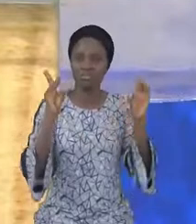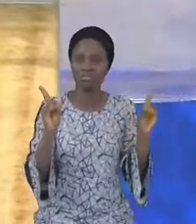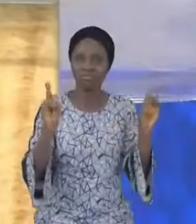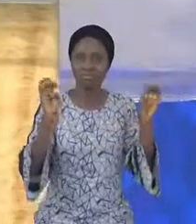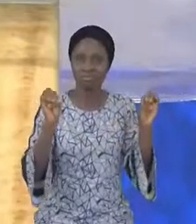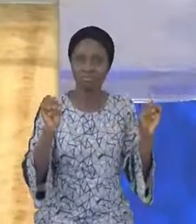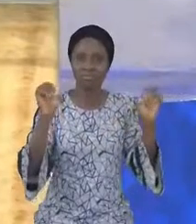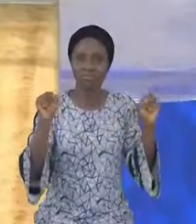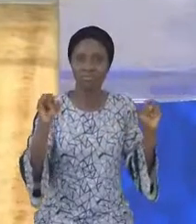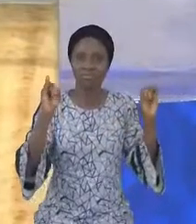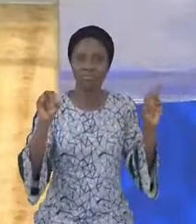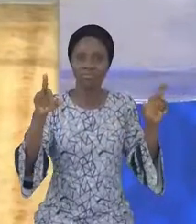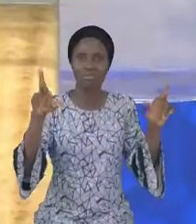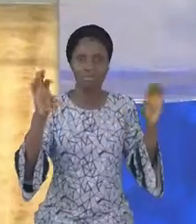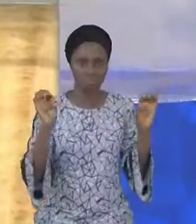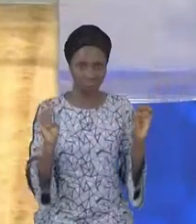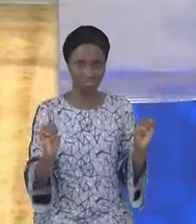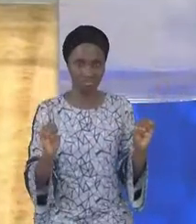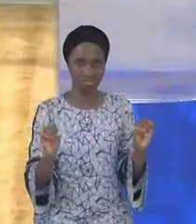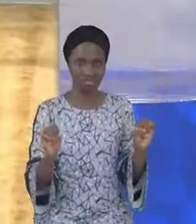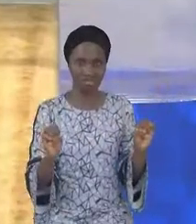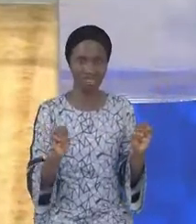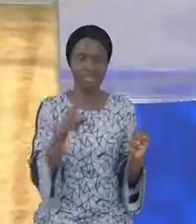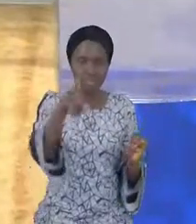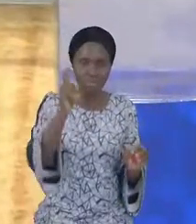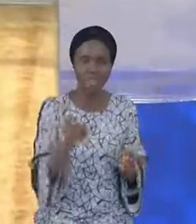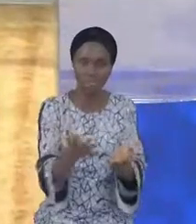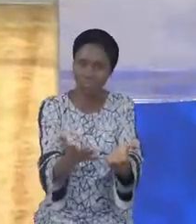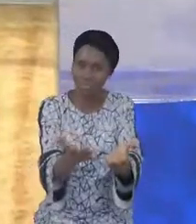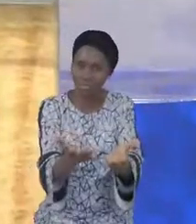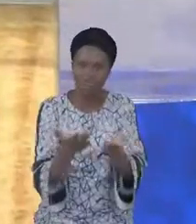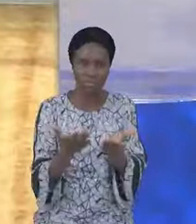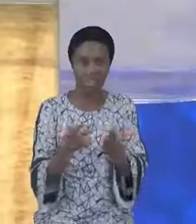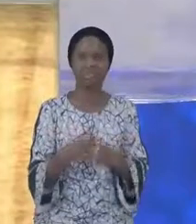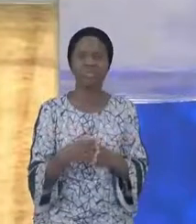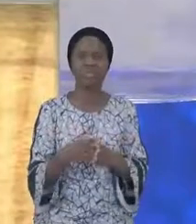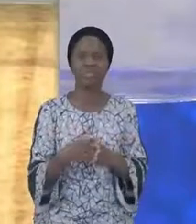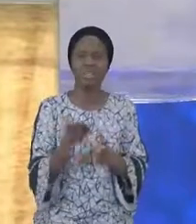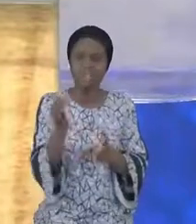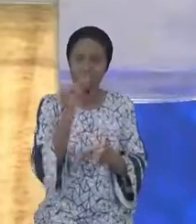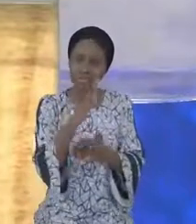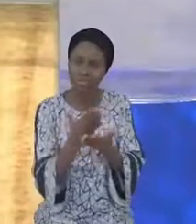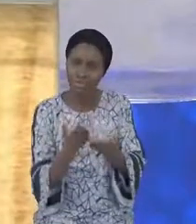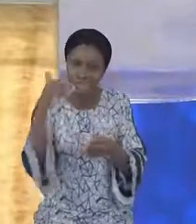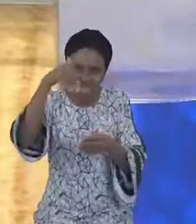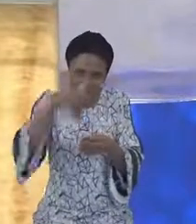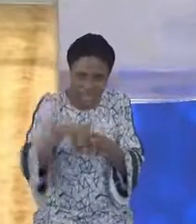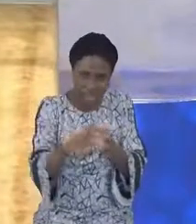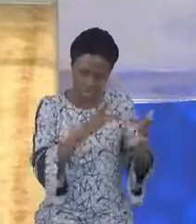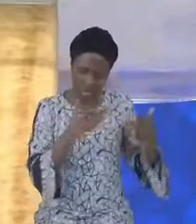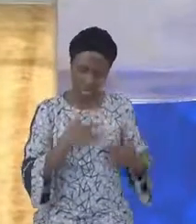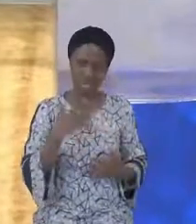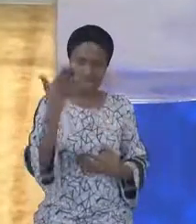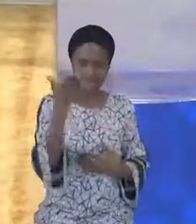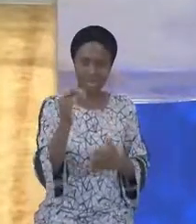quelque chose qui vous incite et vous dites, mais je vais avoir, je ne vais pas demeurer tel que